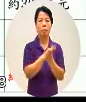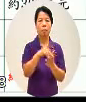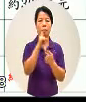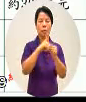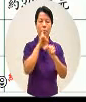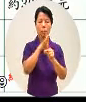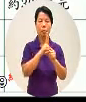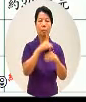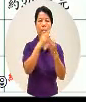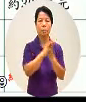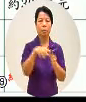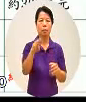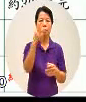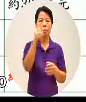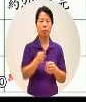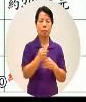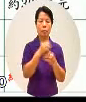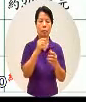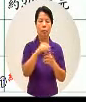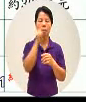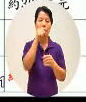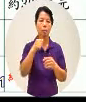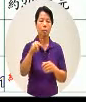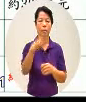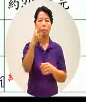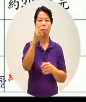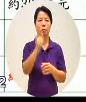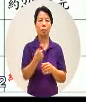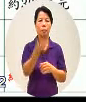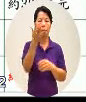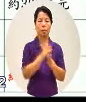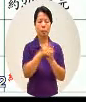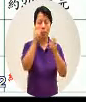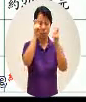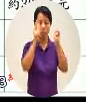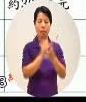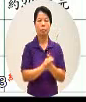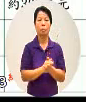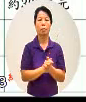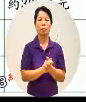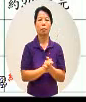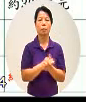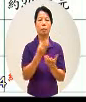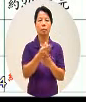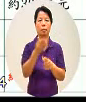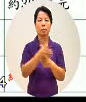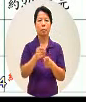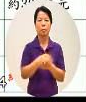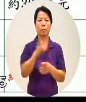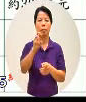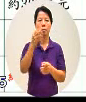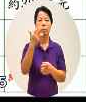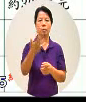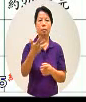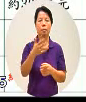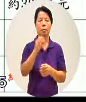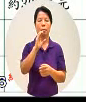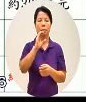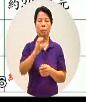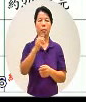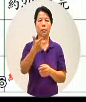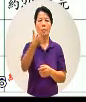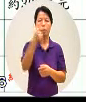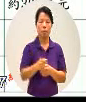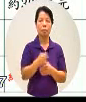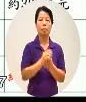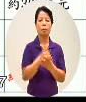369亿，台南市295亿，然后我们的高雄市我们只还了97亿。